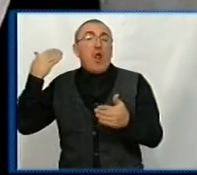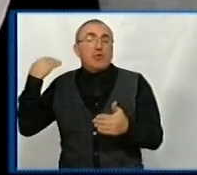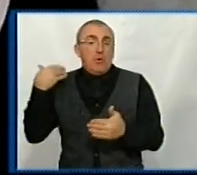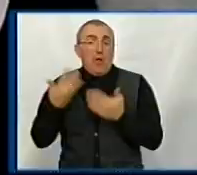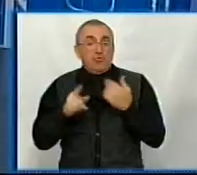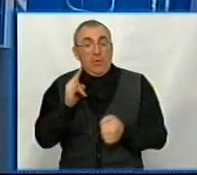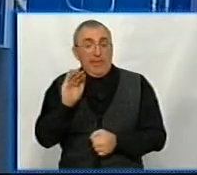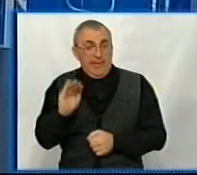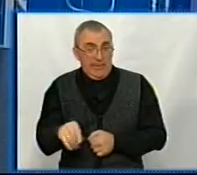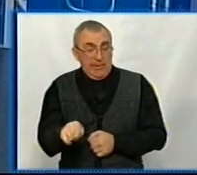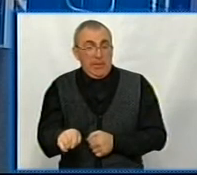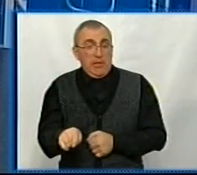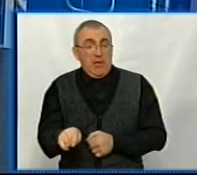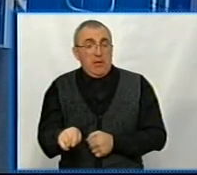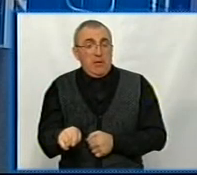Якщо дитина